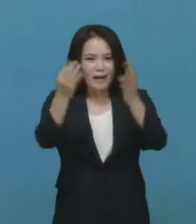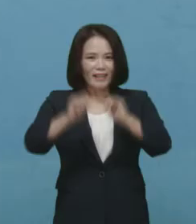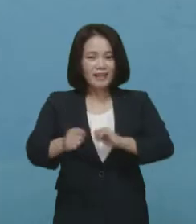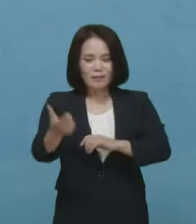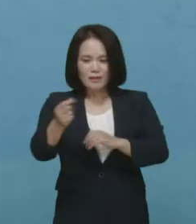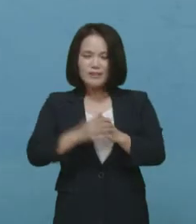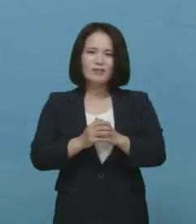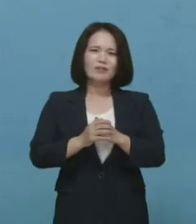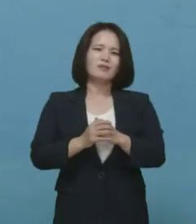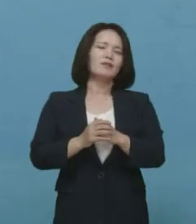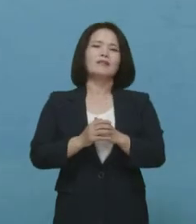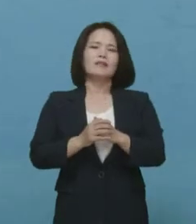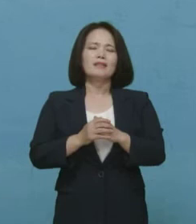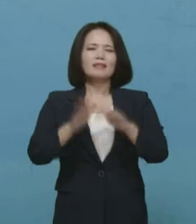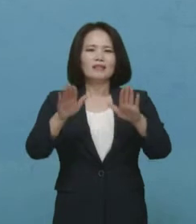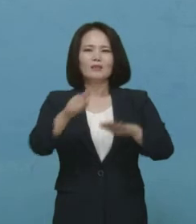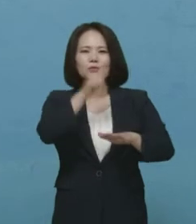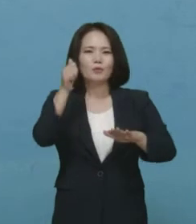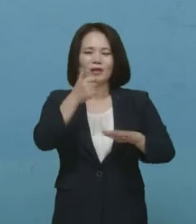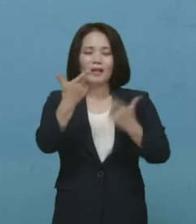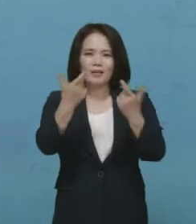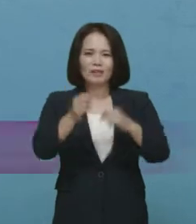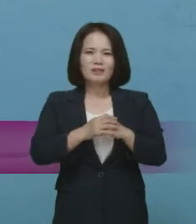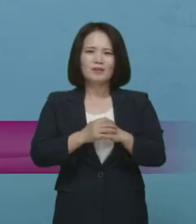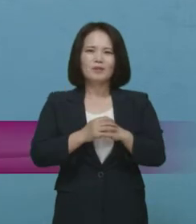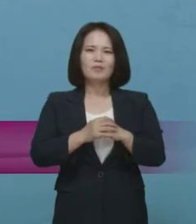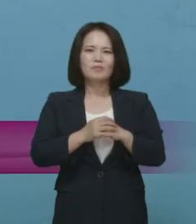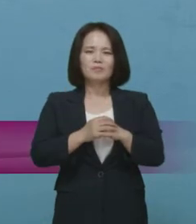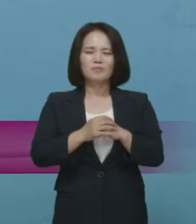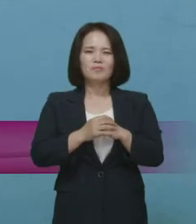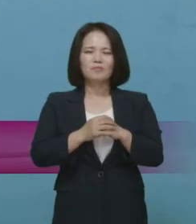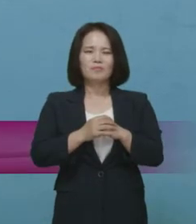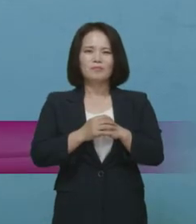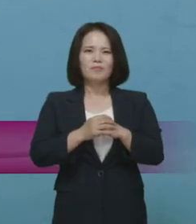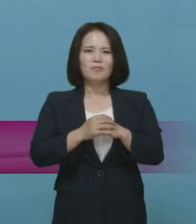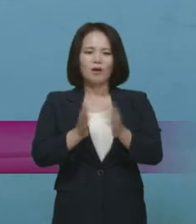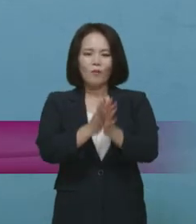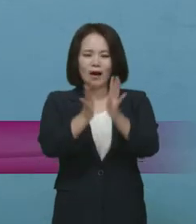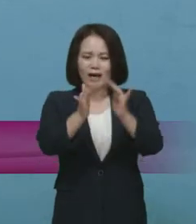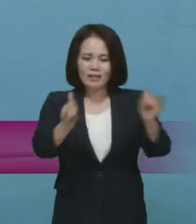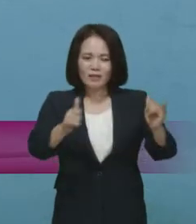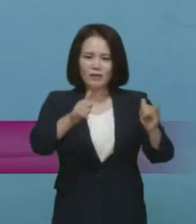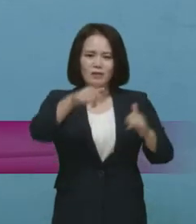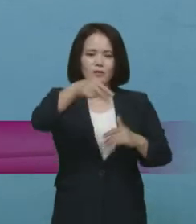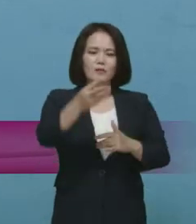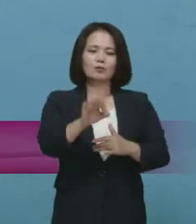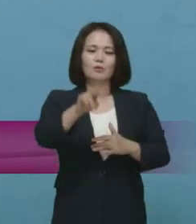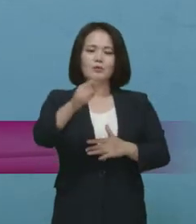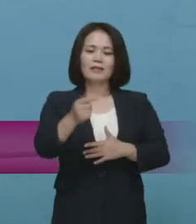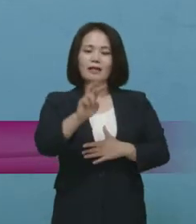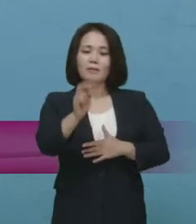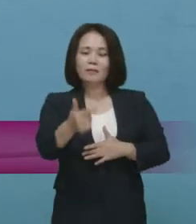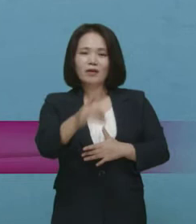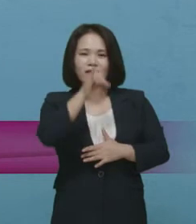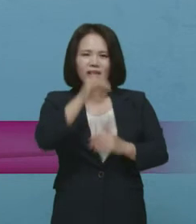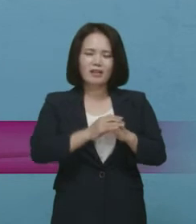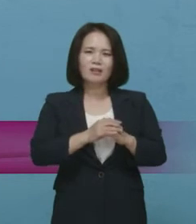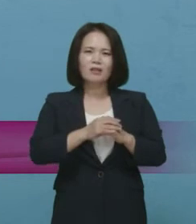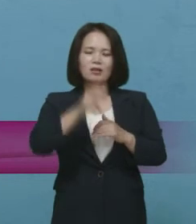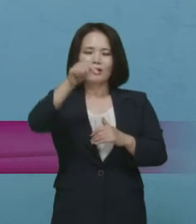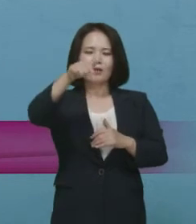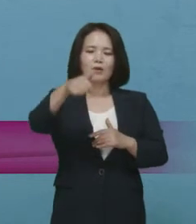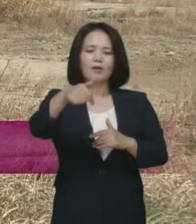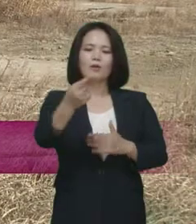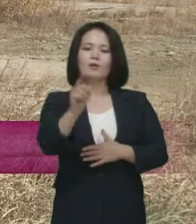네 방금 말씀드린 9 타고 이제 거리상으로 큰 차이는 없는데 요 4 화성시 송산면 고정리 에 있는 그 공룡알 화석지 도